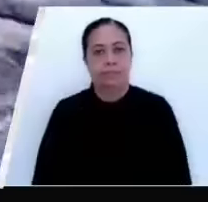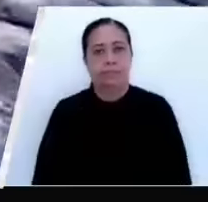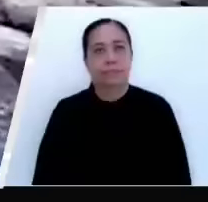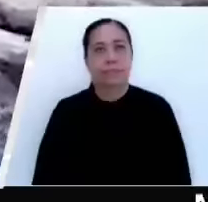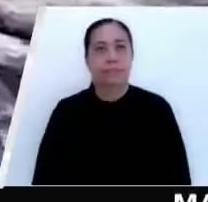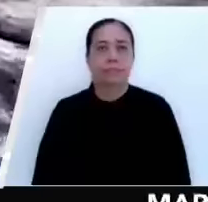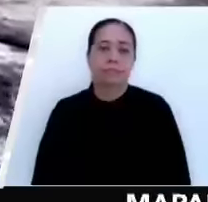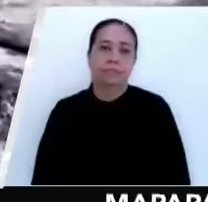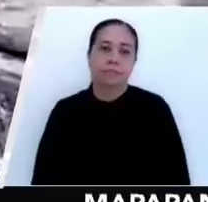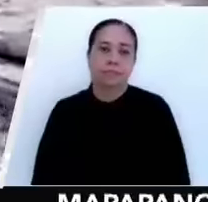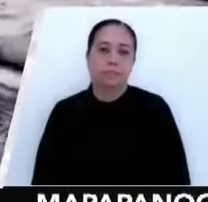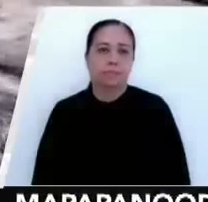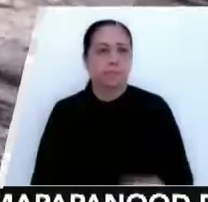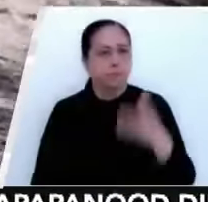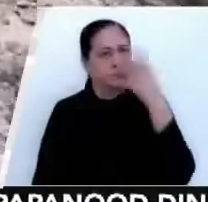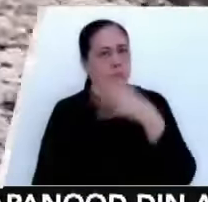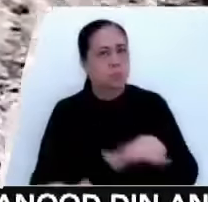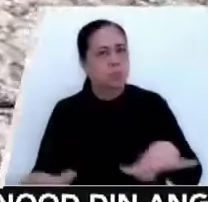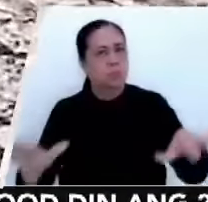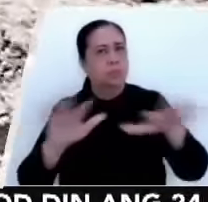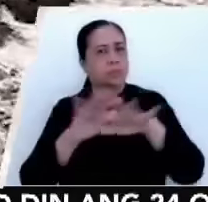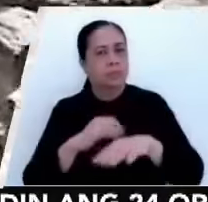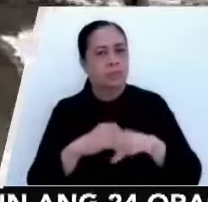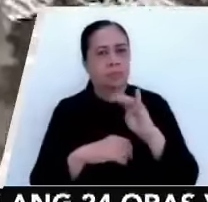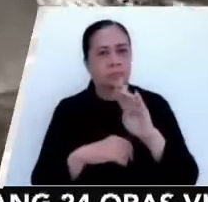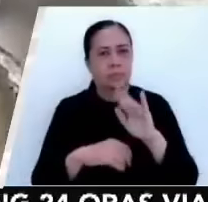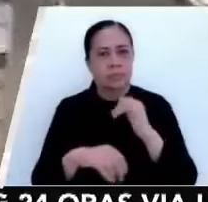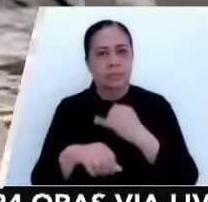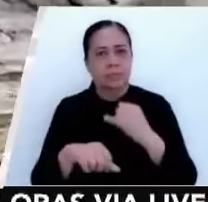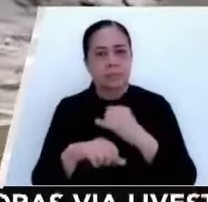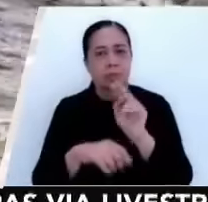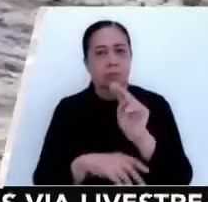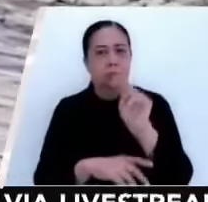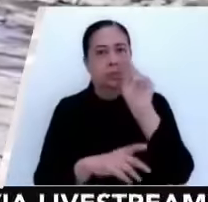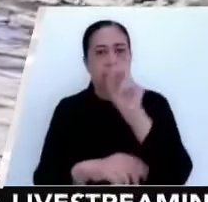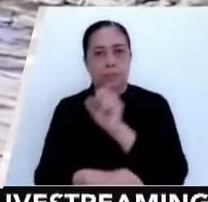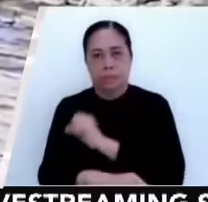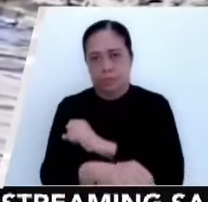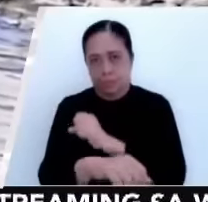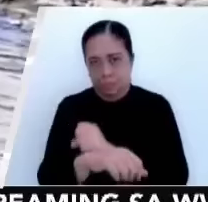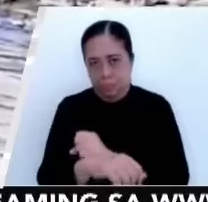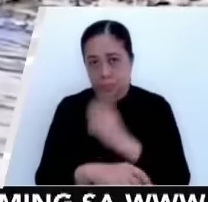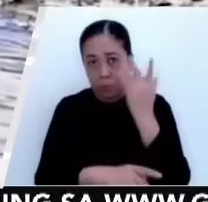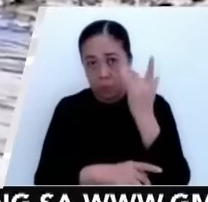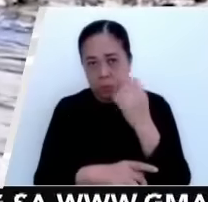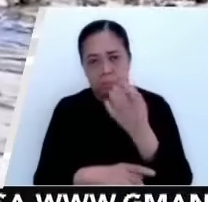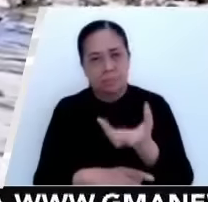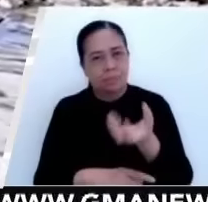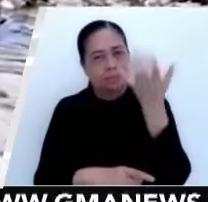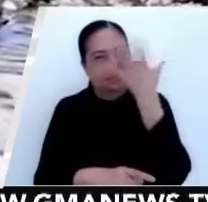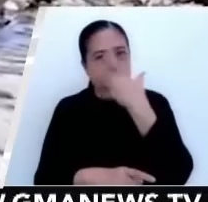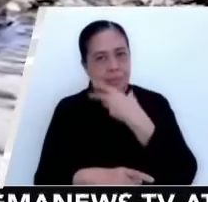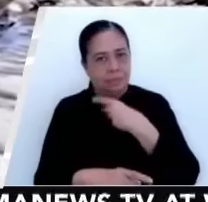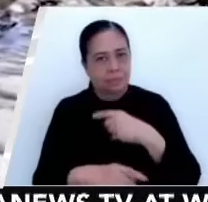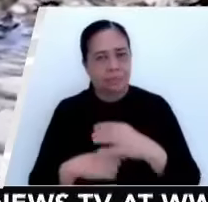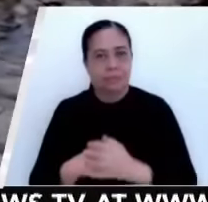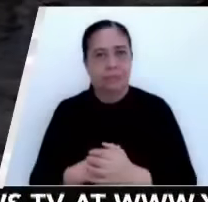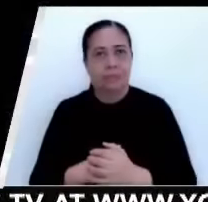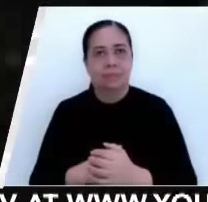Paraiso kung ituring ang Biri Island sa Northern Samar dahil sa angking nitong ganda.